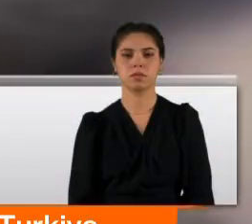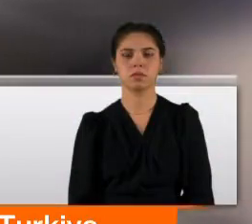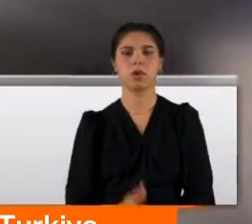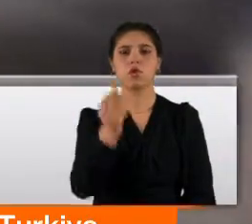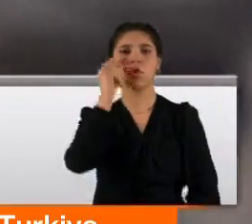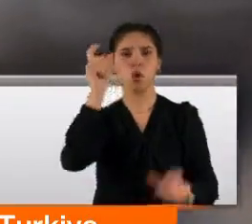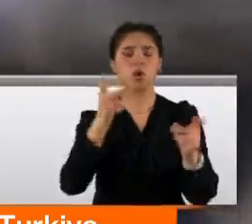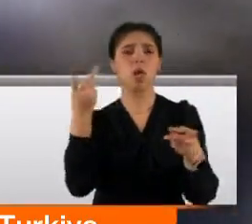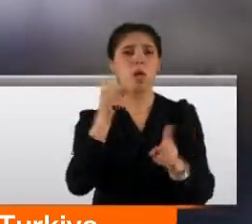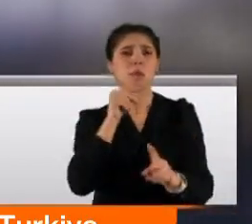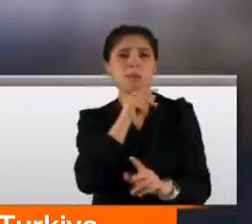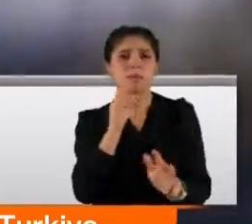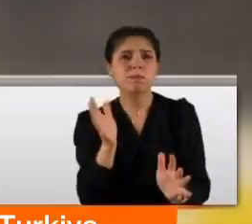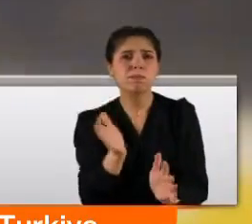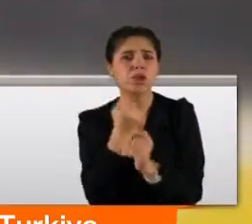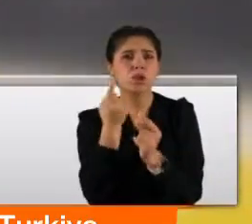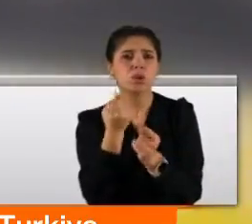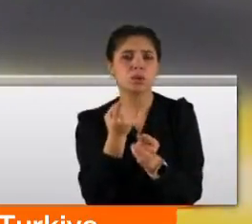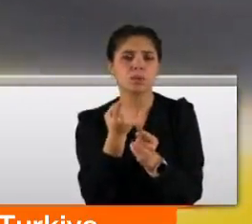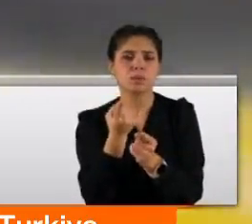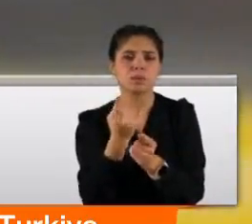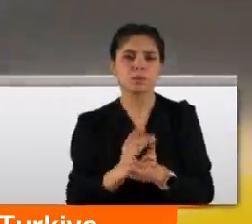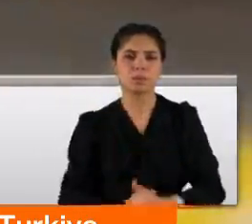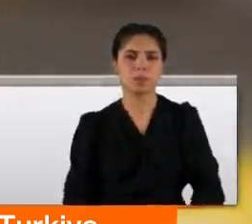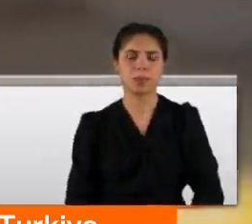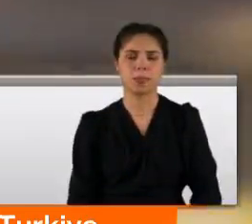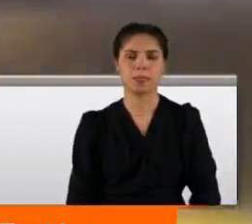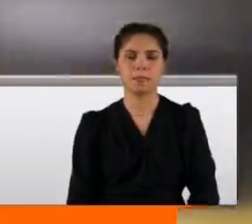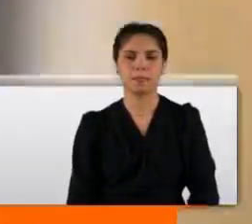Onlarca yolcu ölümle burun buruna geldi.